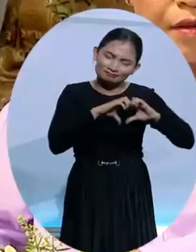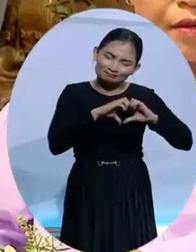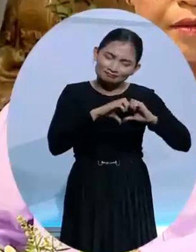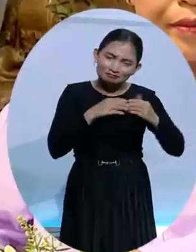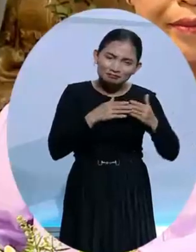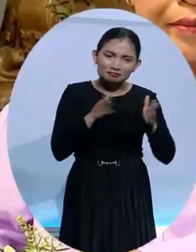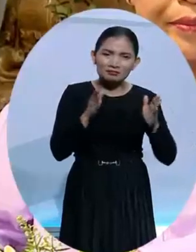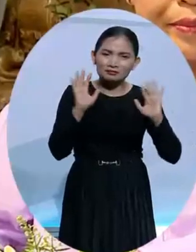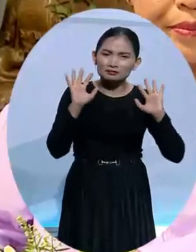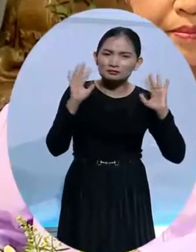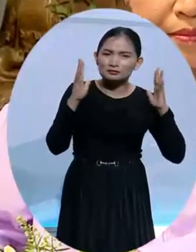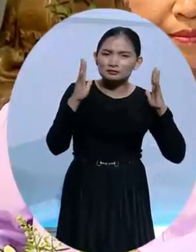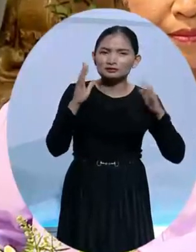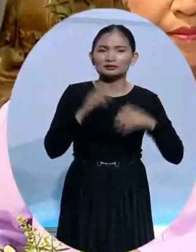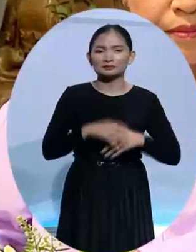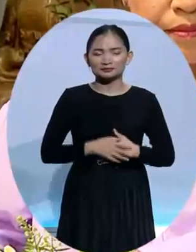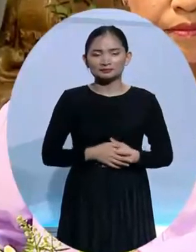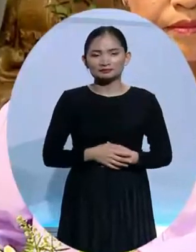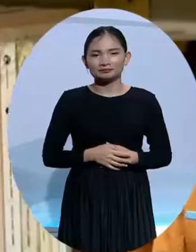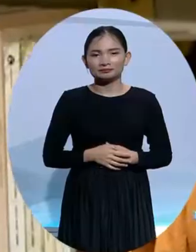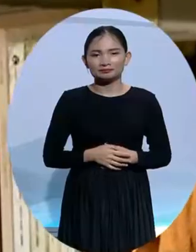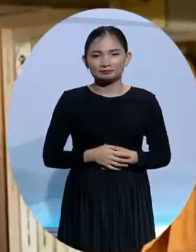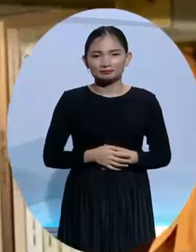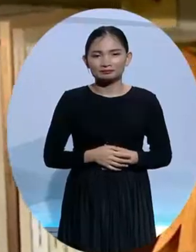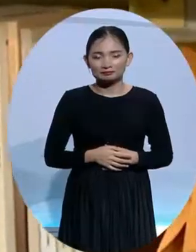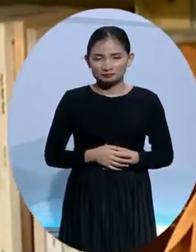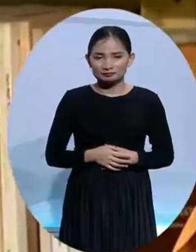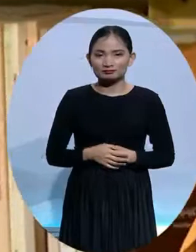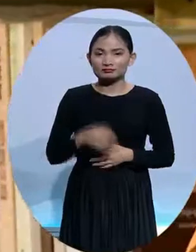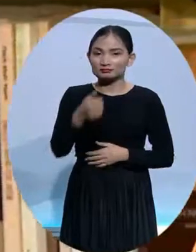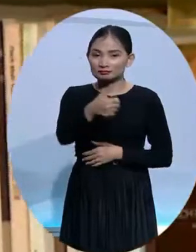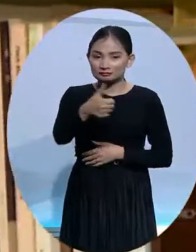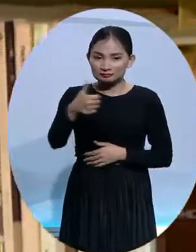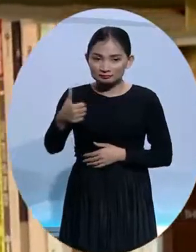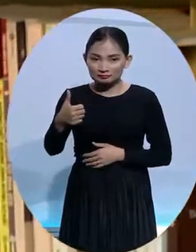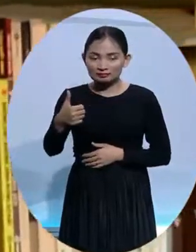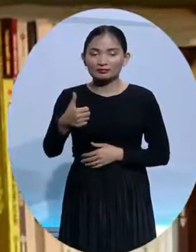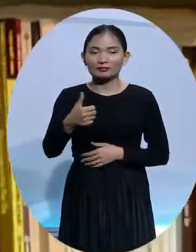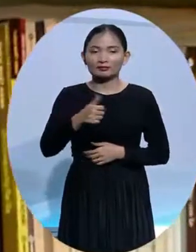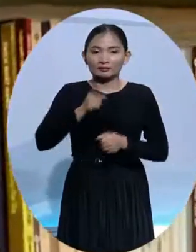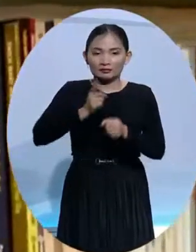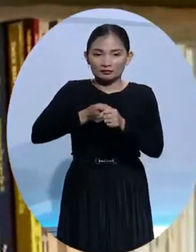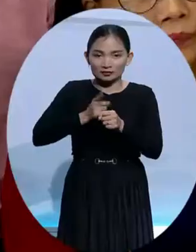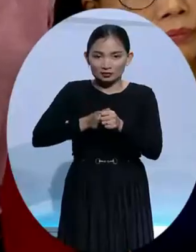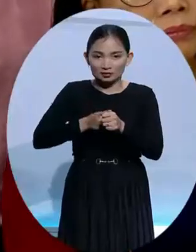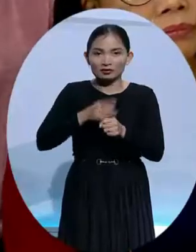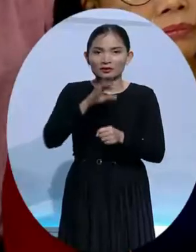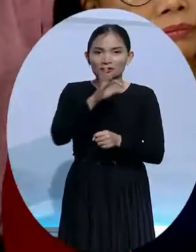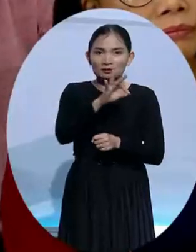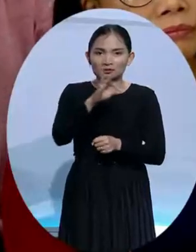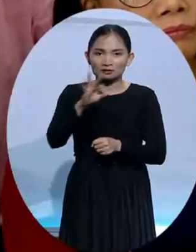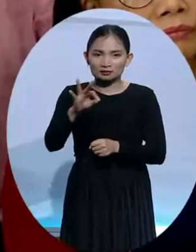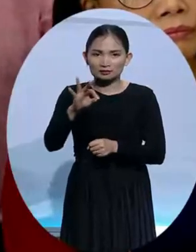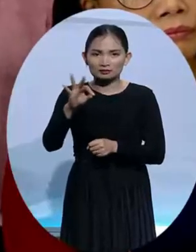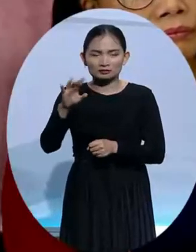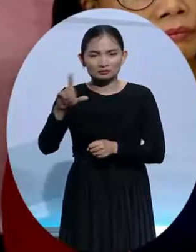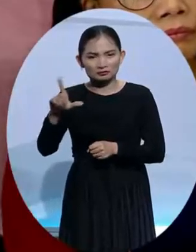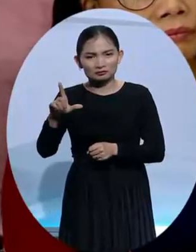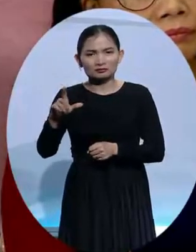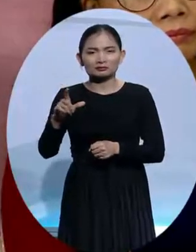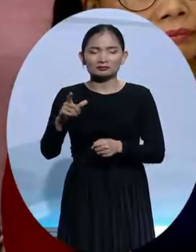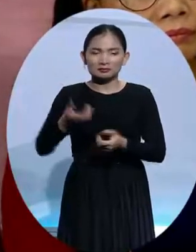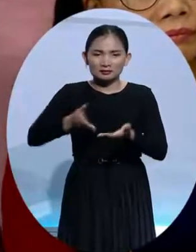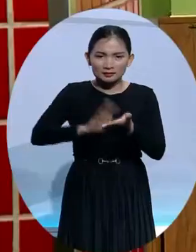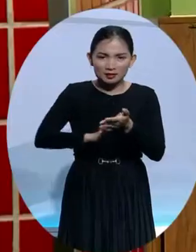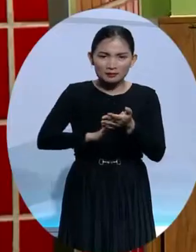đã. Khách mời của chương trình Thượng tọa Thích Thiện Thuận, trụ trì Viện Chân Tu và tiến sĩ tâm lý Lê Thị Linh Trang đã chia